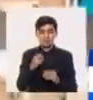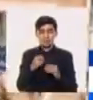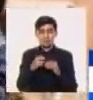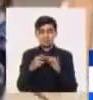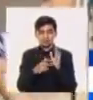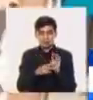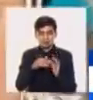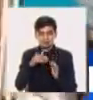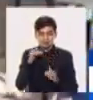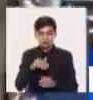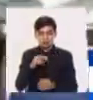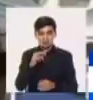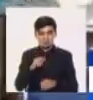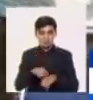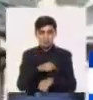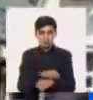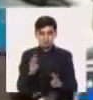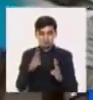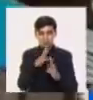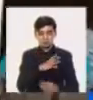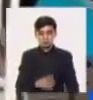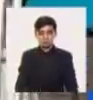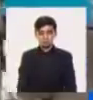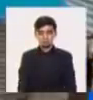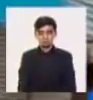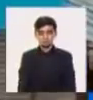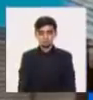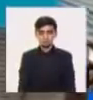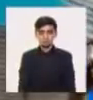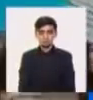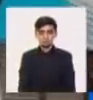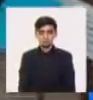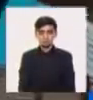Абай Нұржанұлы, Рахымжан Сқақов, Информбюро, Қызылорда облысы.